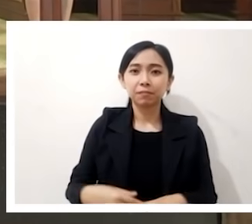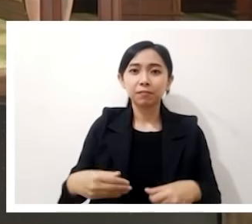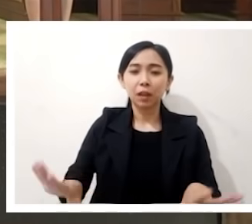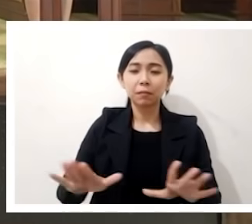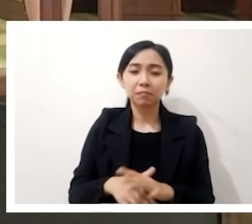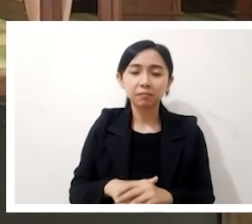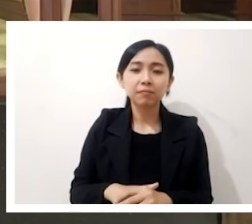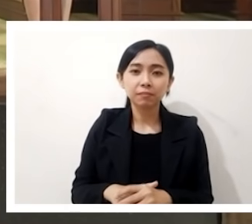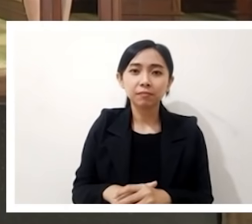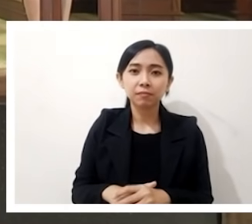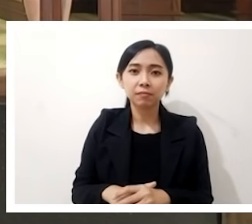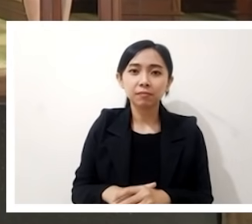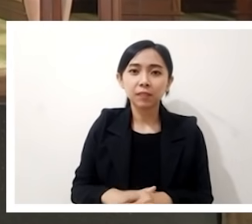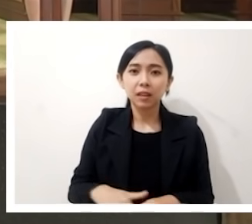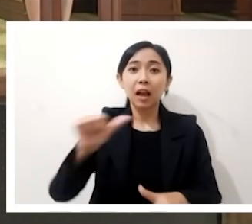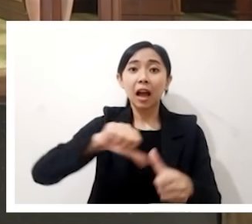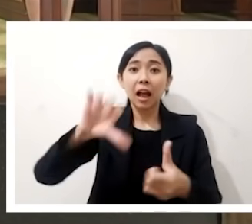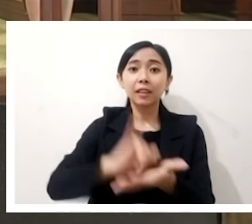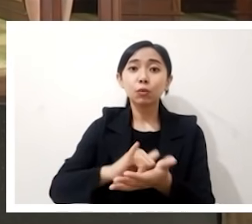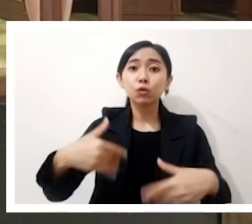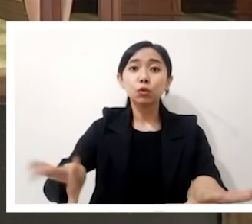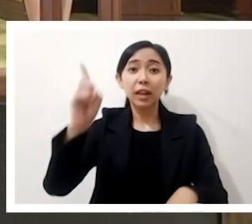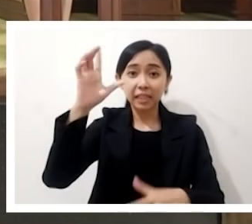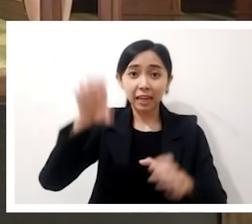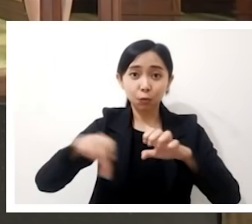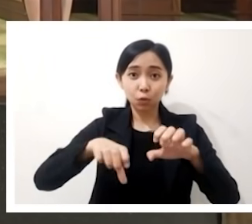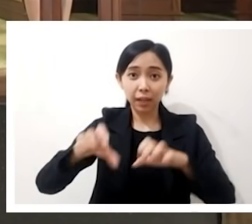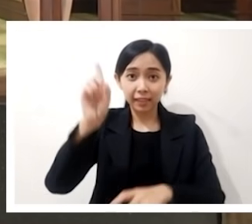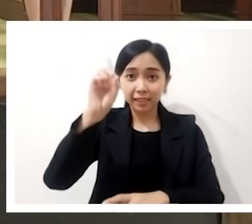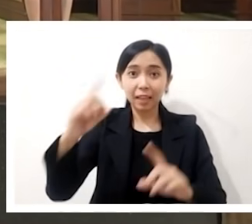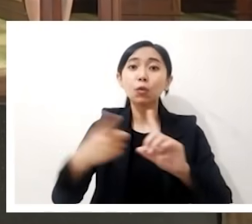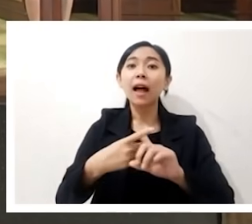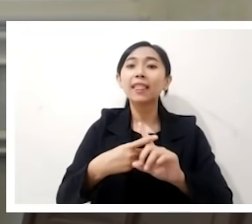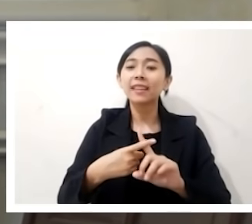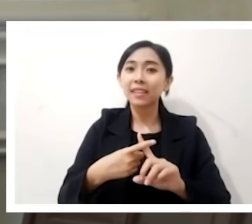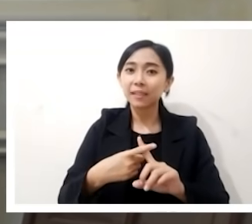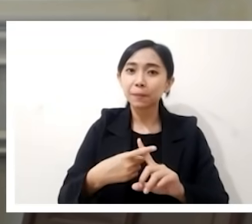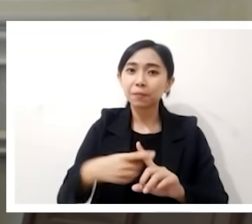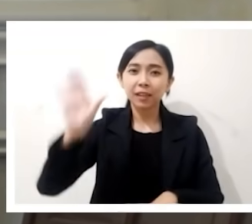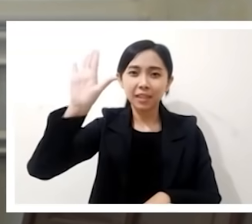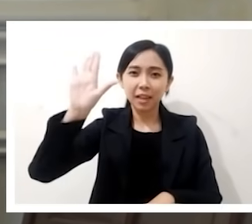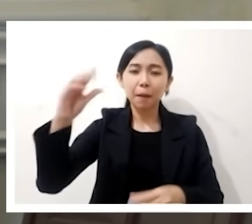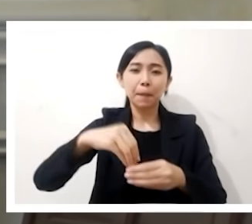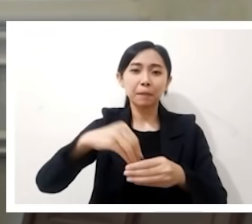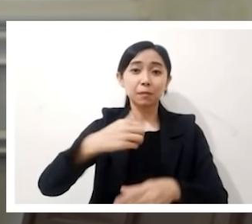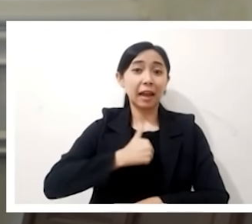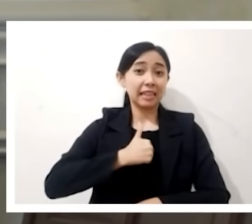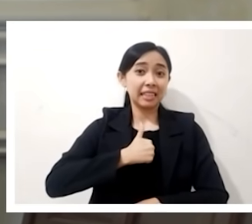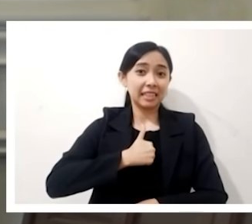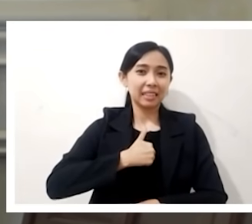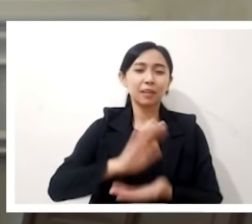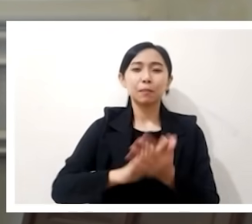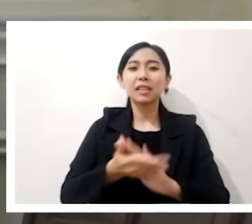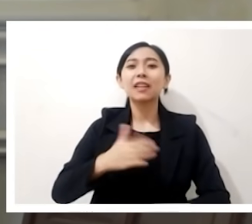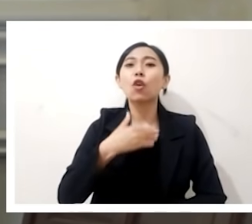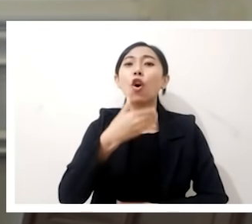dan sesudah itu barulah untuk dosa umat-Nya. Sebab hal itu telah dilakukannya satu kali untuk selama-lamanya, ketika ia